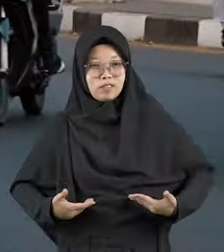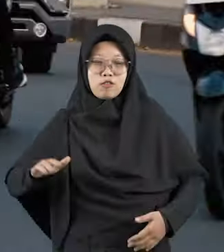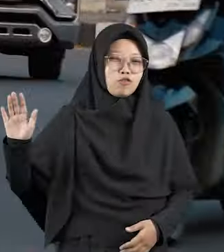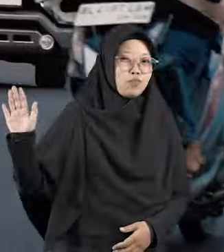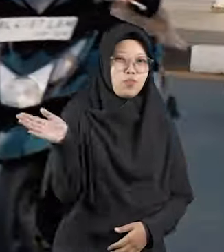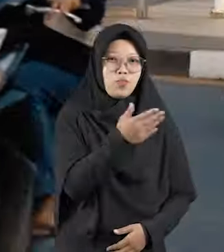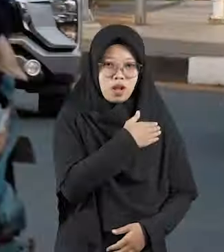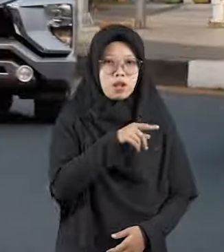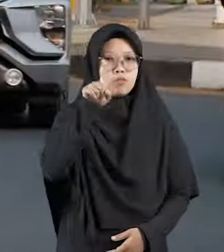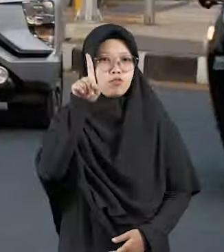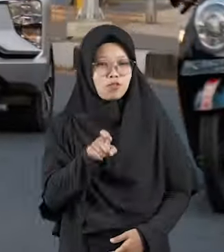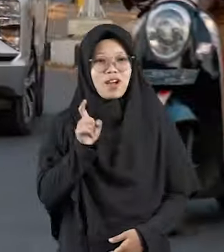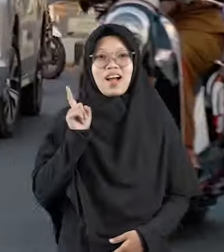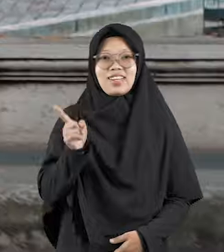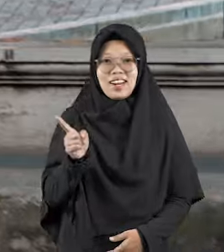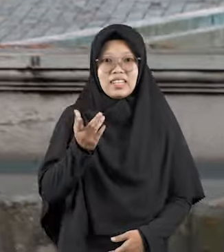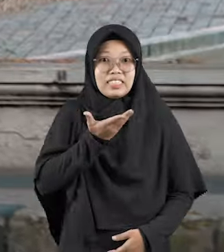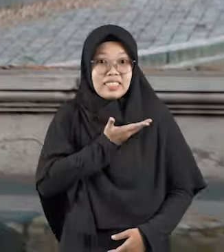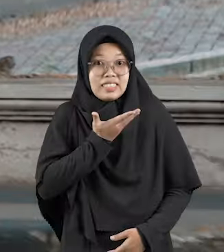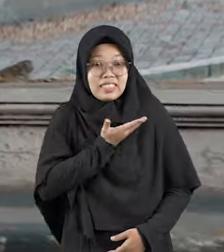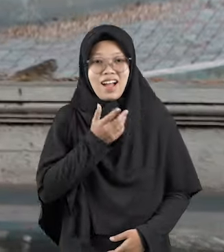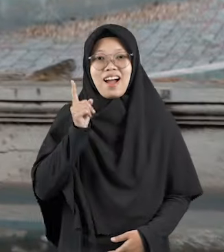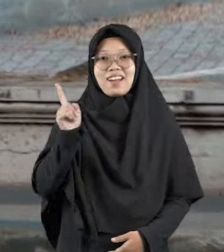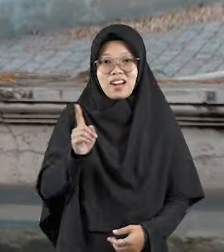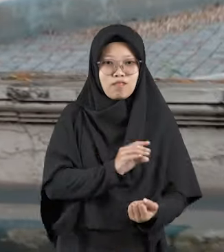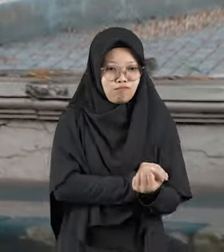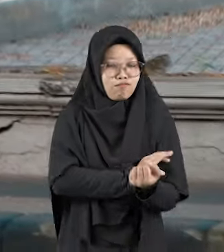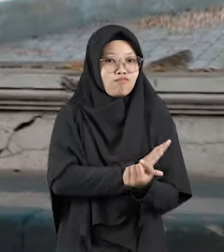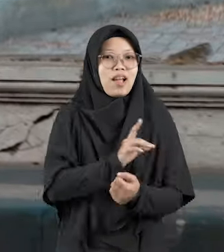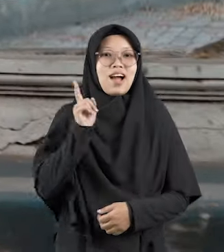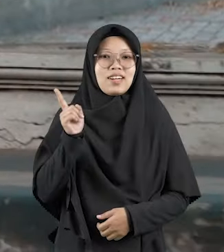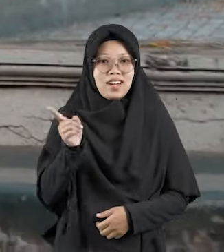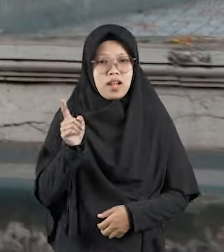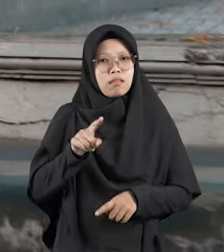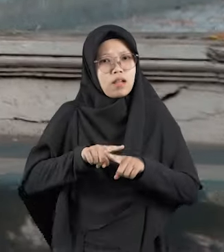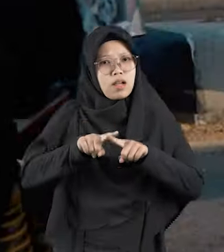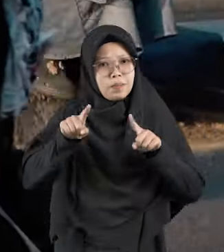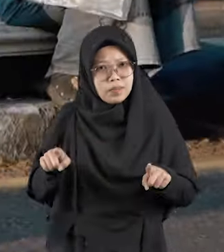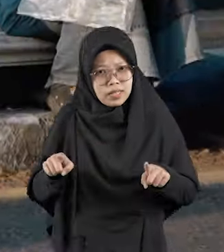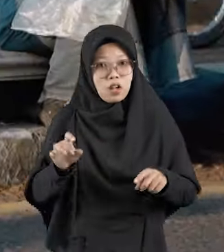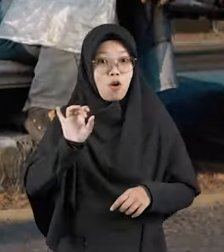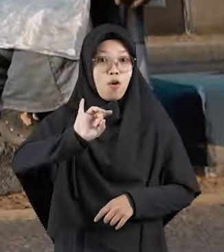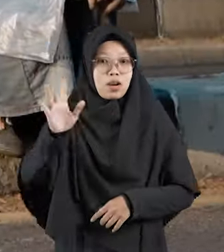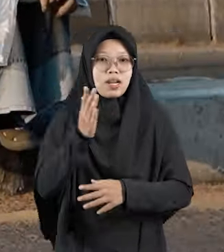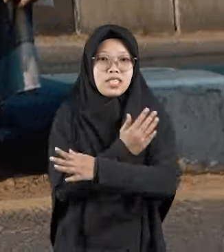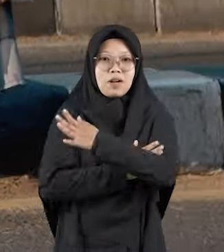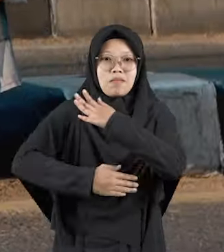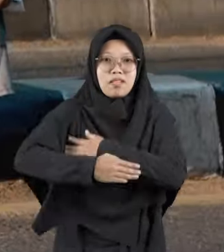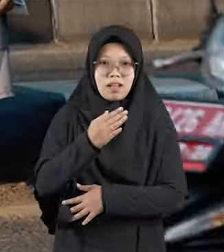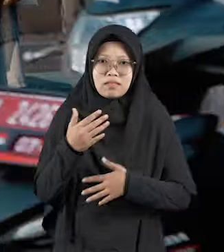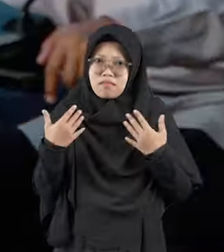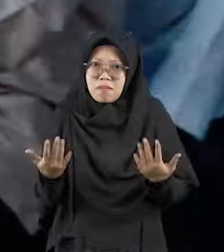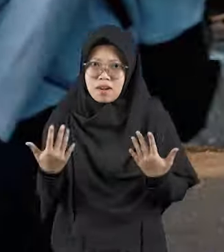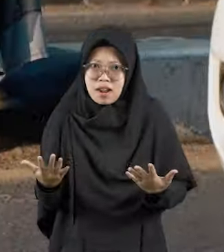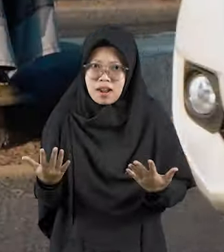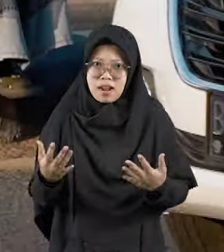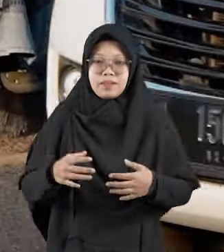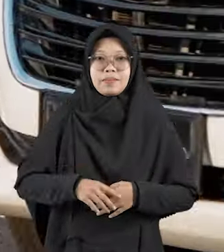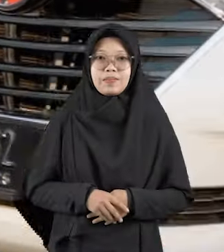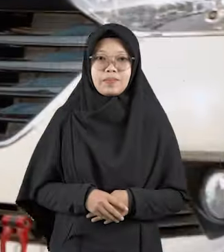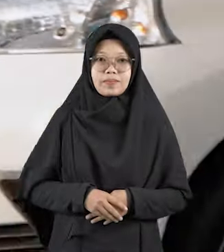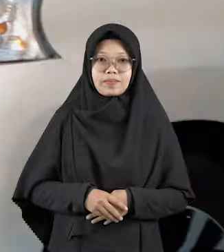semua manusia memiliki kebutuhan, keinginan, dan potensi tersendiri. Namun bagaimana dengan orang yang